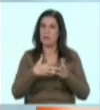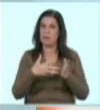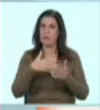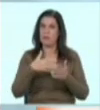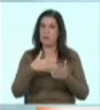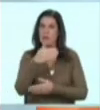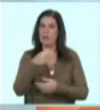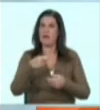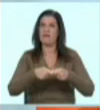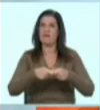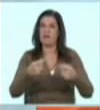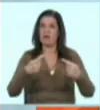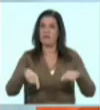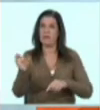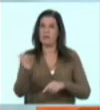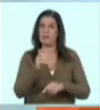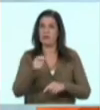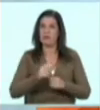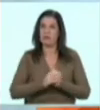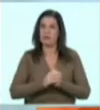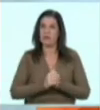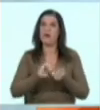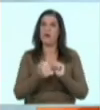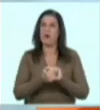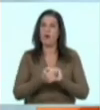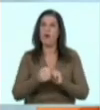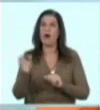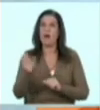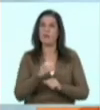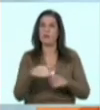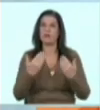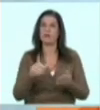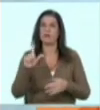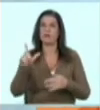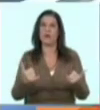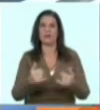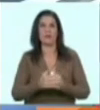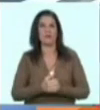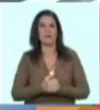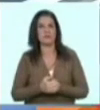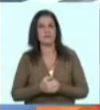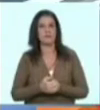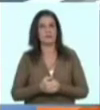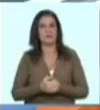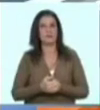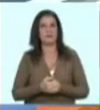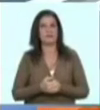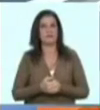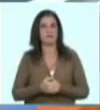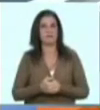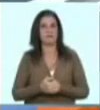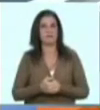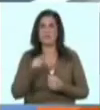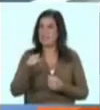שופטים, או שמה המינויים שהוא קיבל עכשיו. אני חושב שצריך להגיד שהוא את השנה הזאת. הייתם נותנים לו להיות חבר בוועדה למינוי שופטים? אני חושב שהוא יהיה נהדר. זאת הייתה התלבטות?